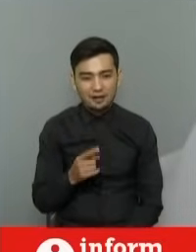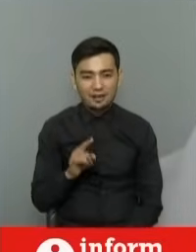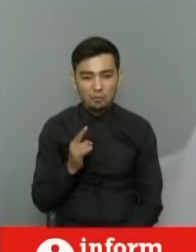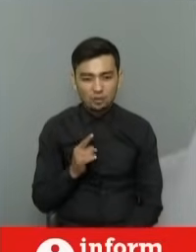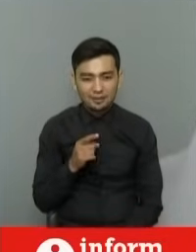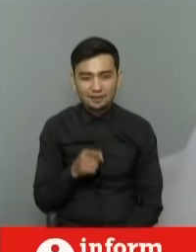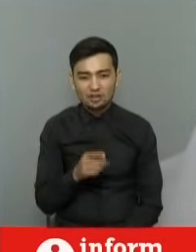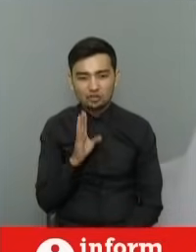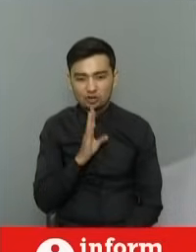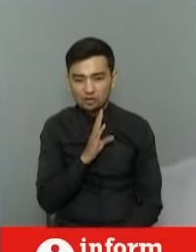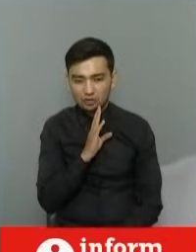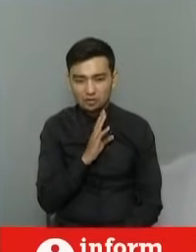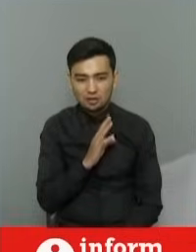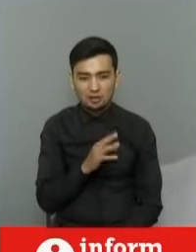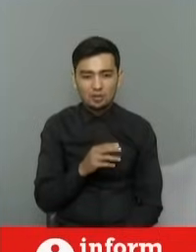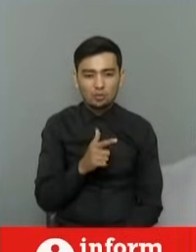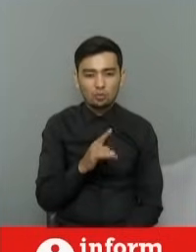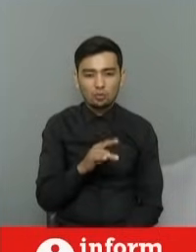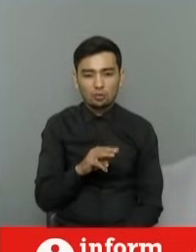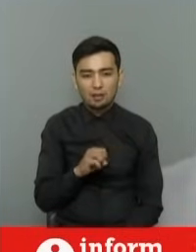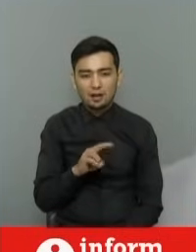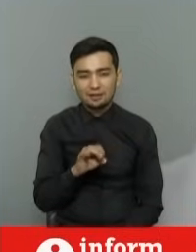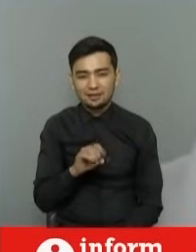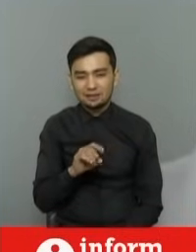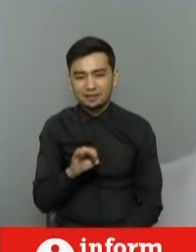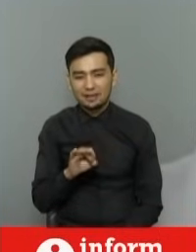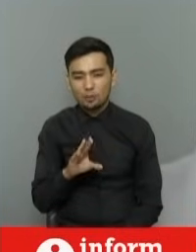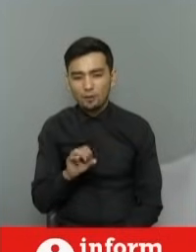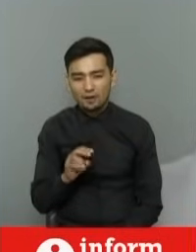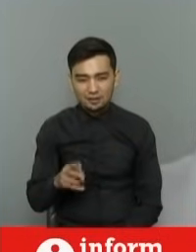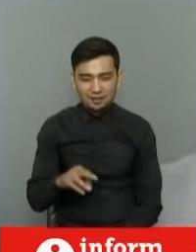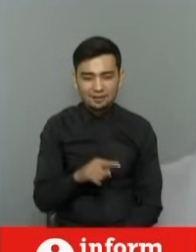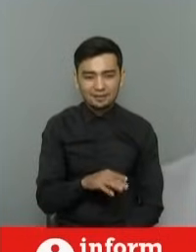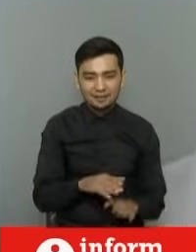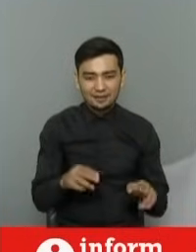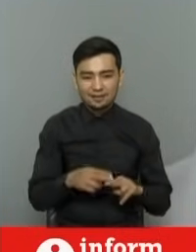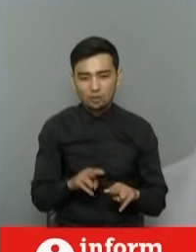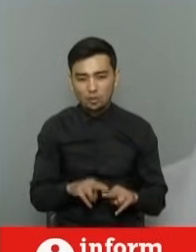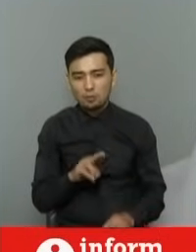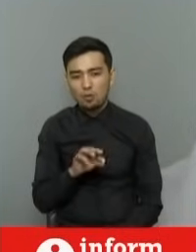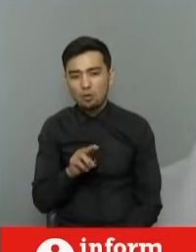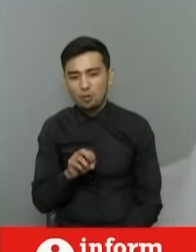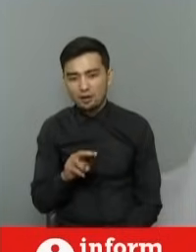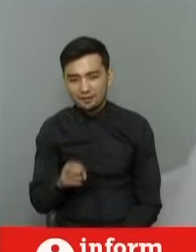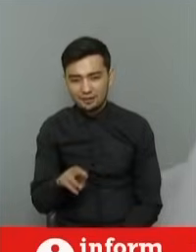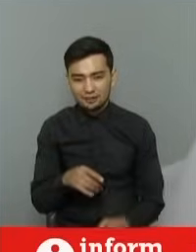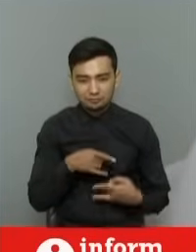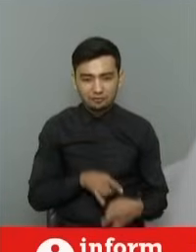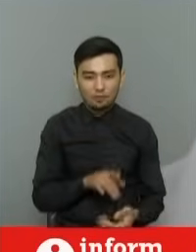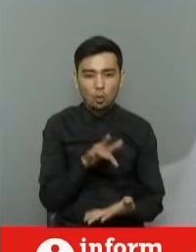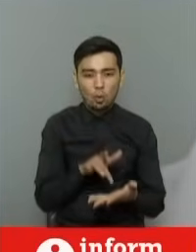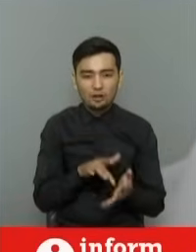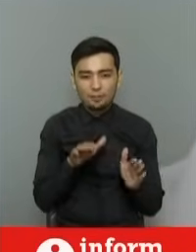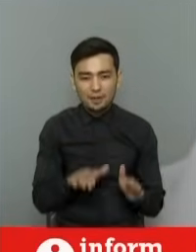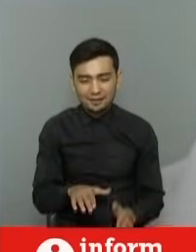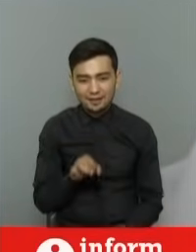это женщины урбанизированные. То есть это поколение детей, которые в основном родились в городской местности